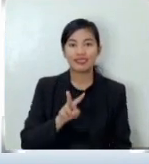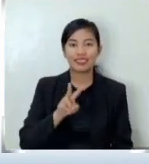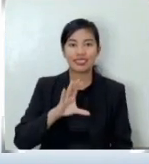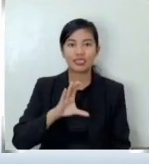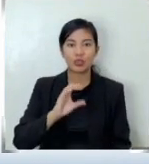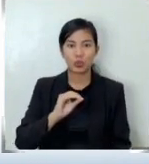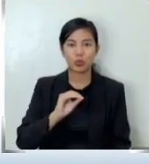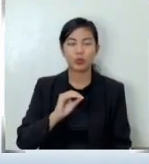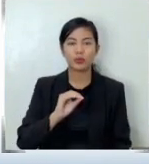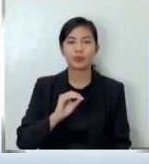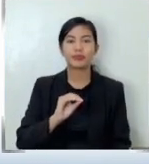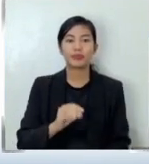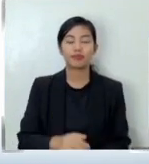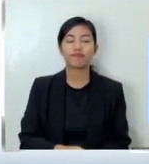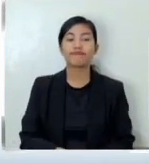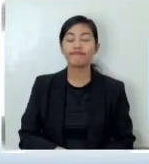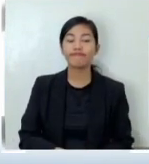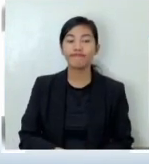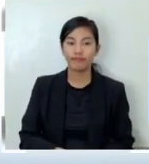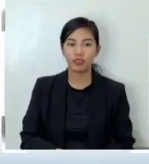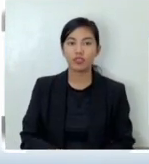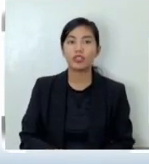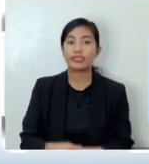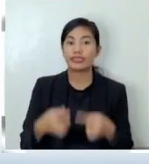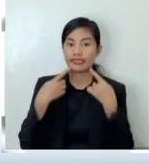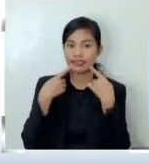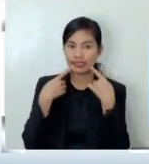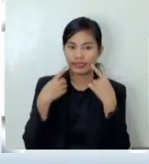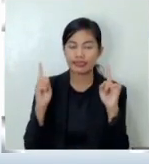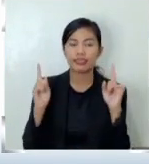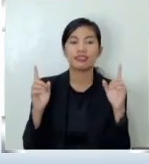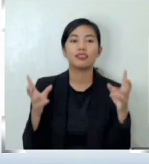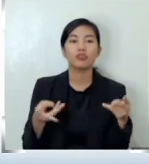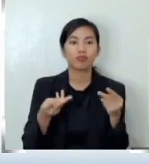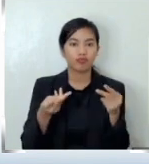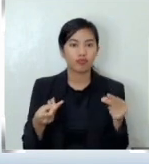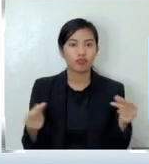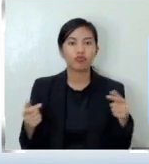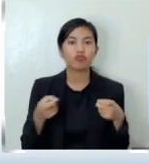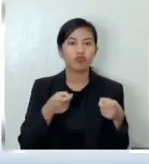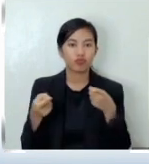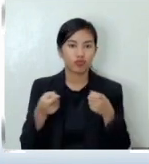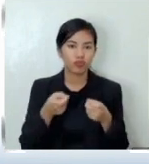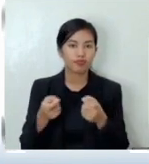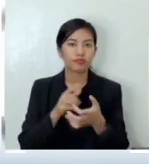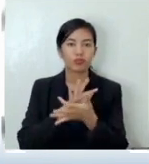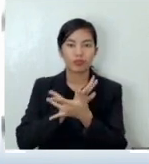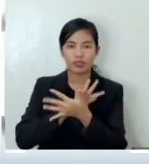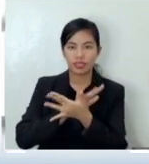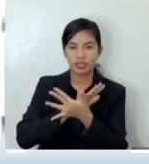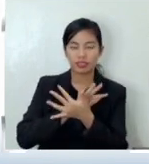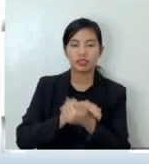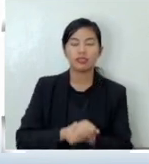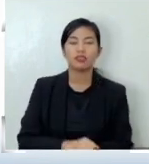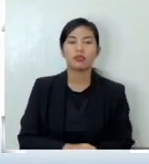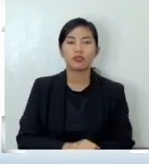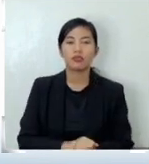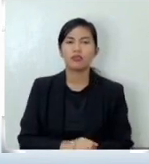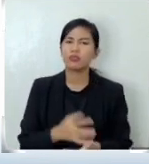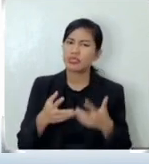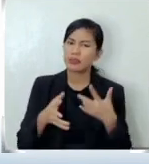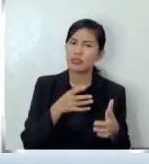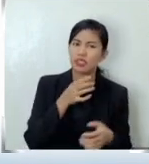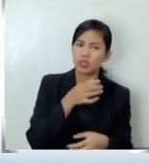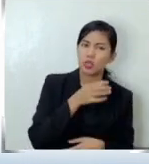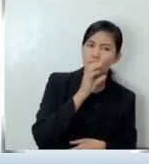an effective adjunct therapy in managing COVID-19 and symptoms, whether mixed in nutrition meals or